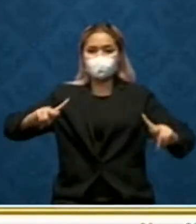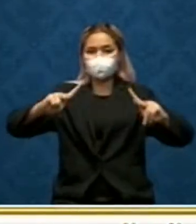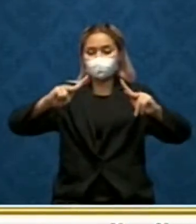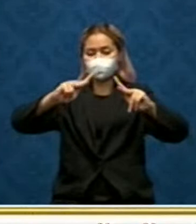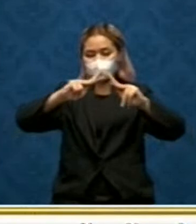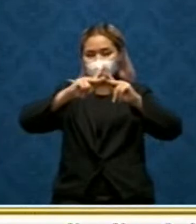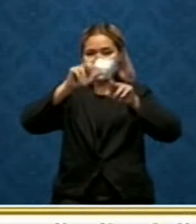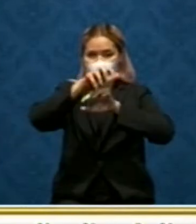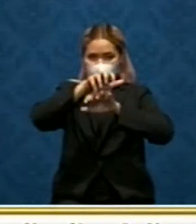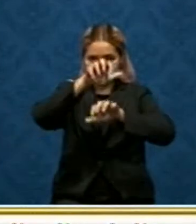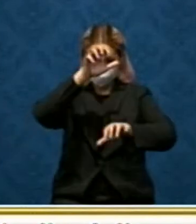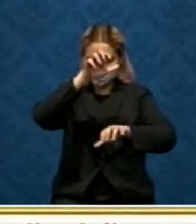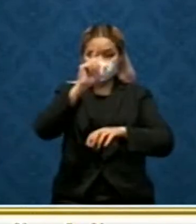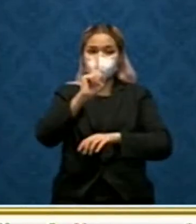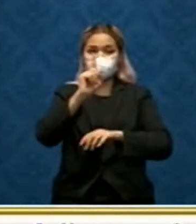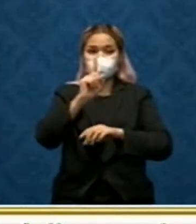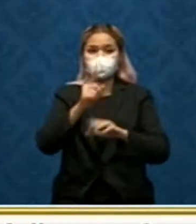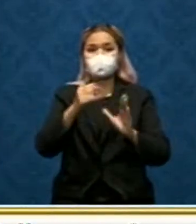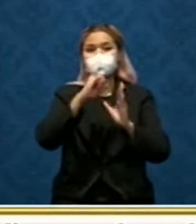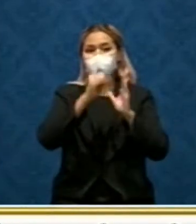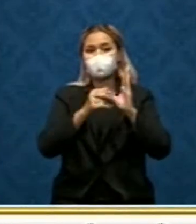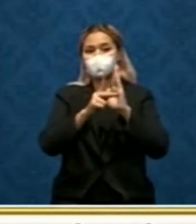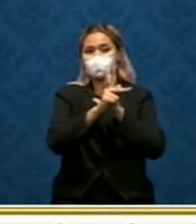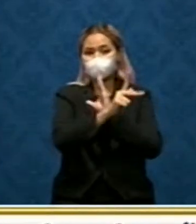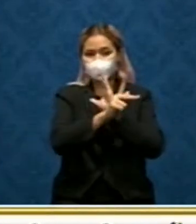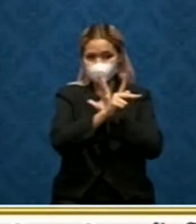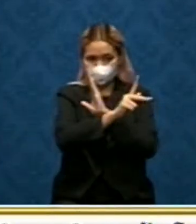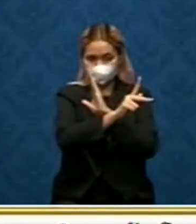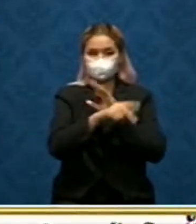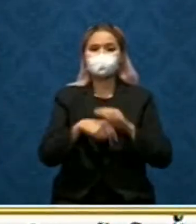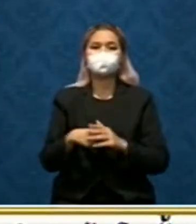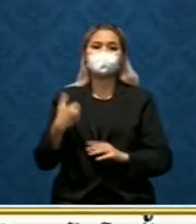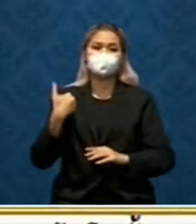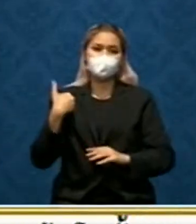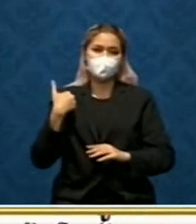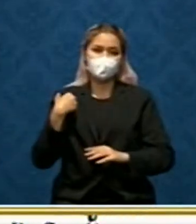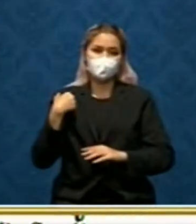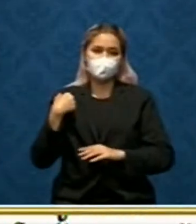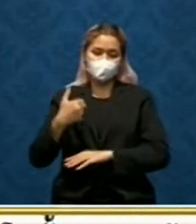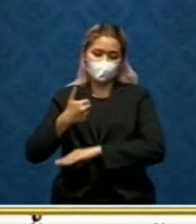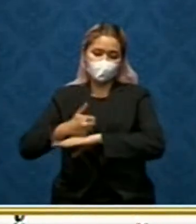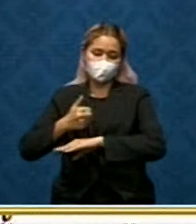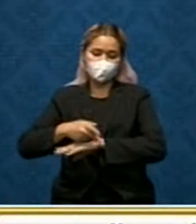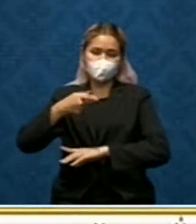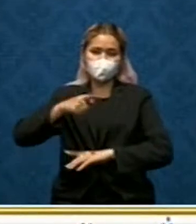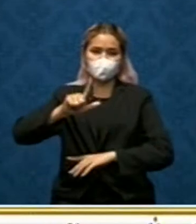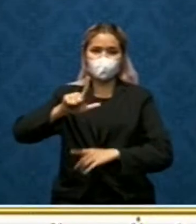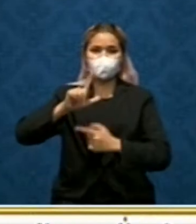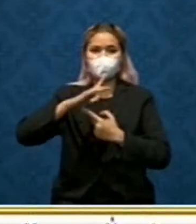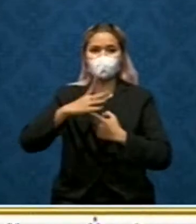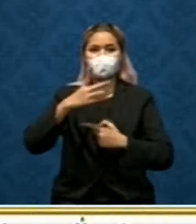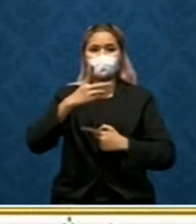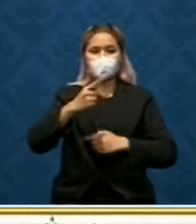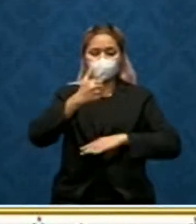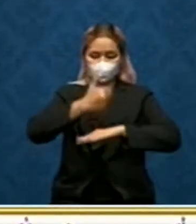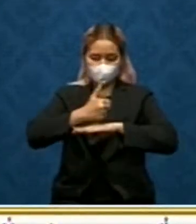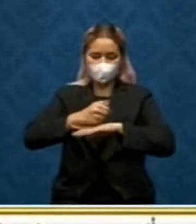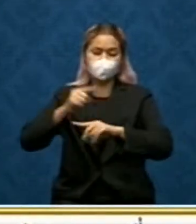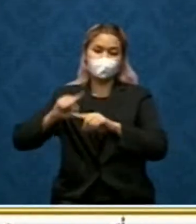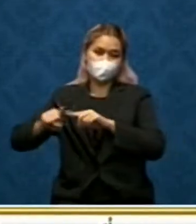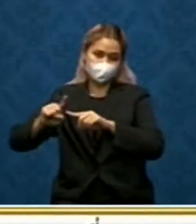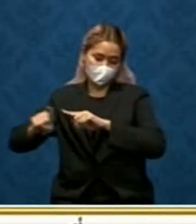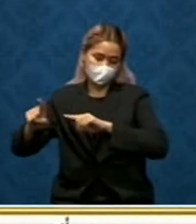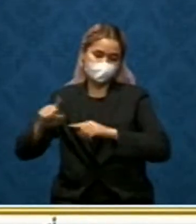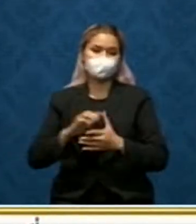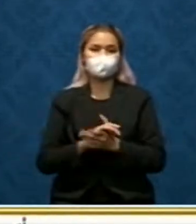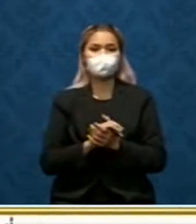อย่างพลาซอยที่ไหนกระสิหอเปลา มีปลัดระดับท้องถินีอธิฟิบอดีตอนนั้เปนอธิฟบอ